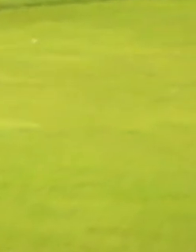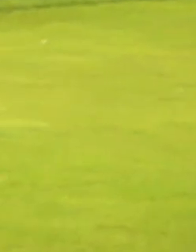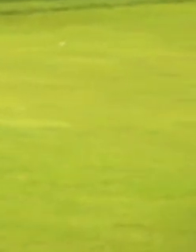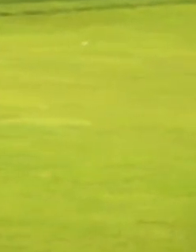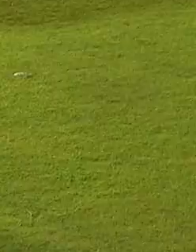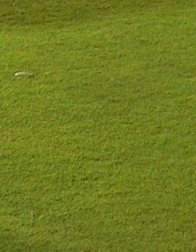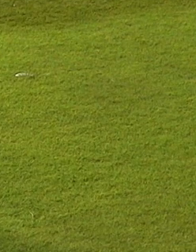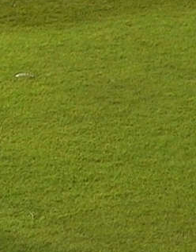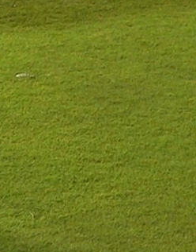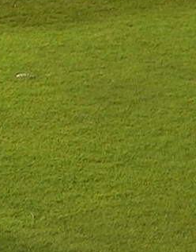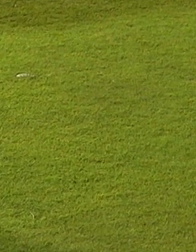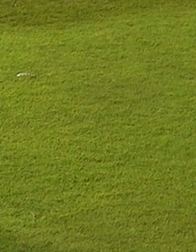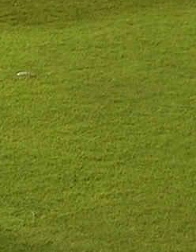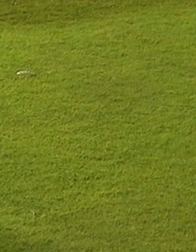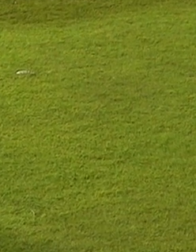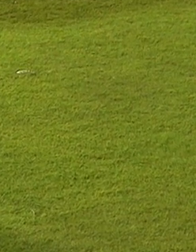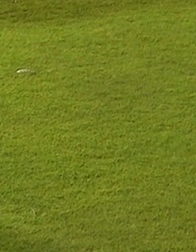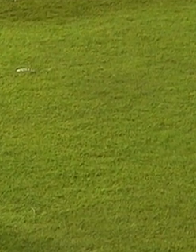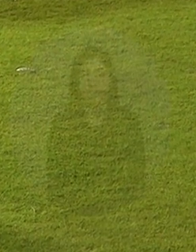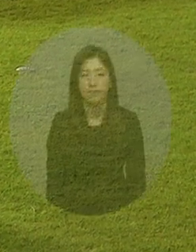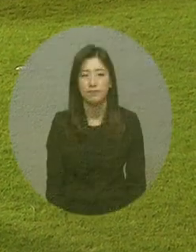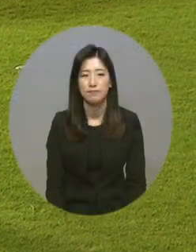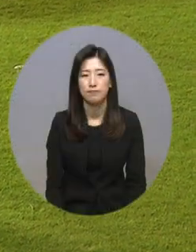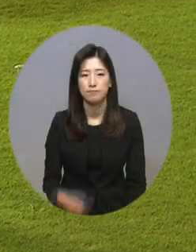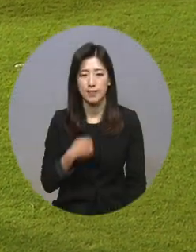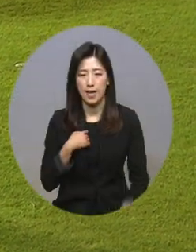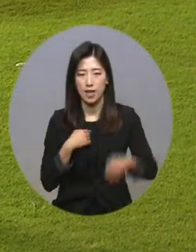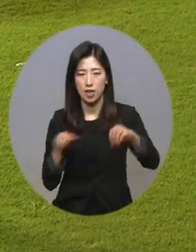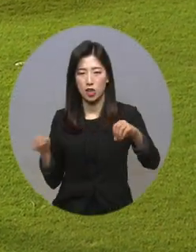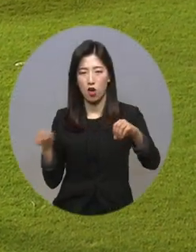wake 넣어야 돼